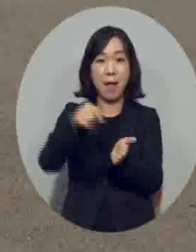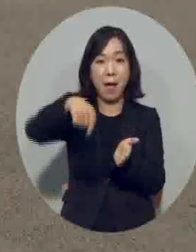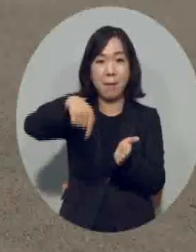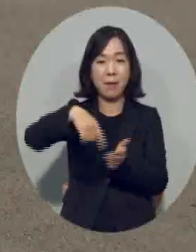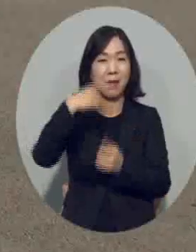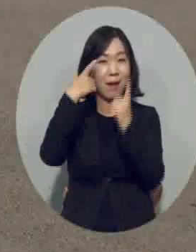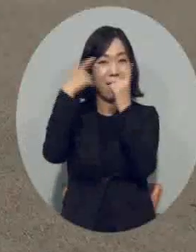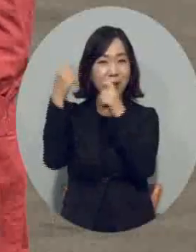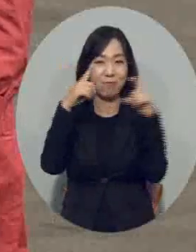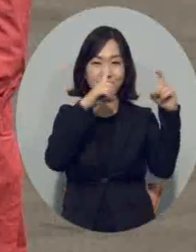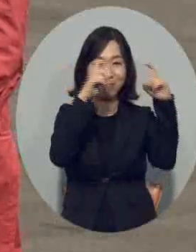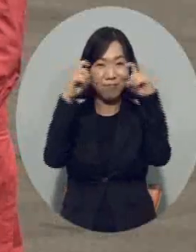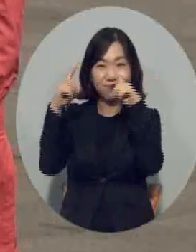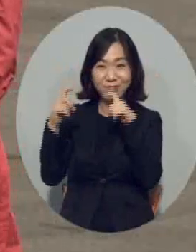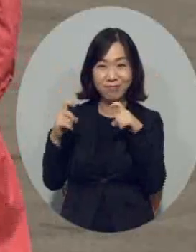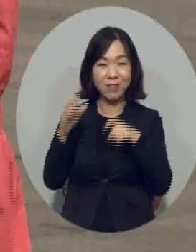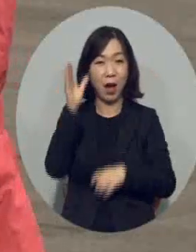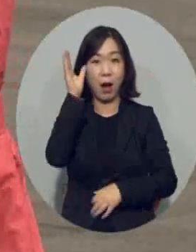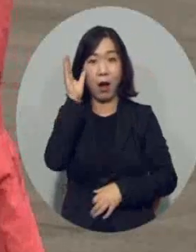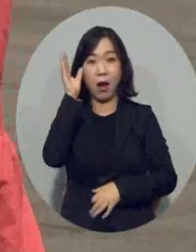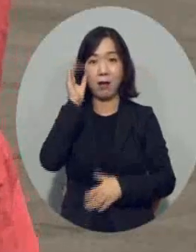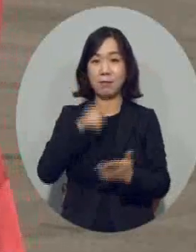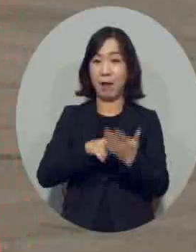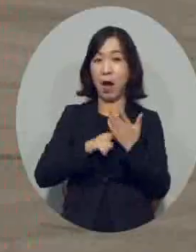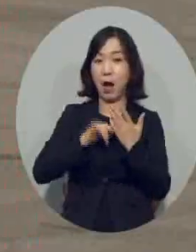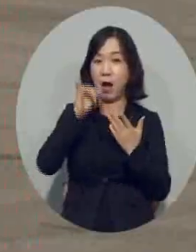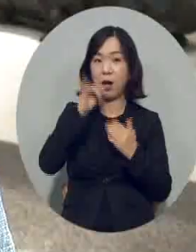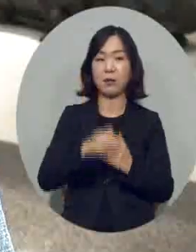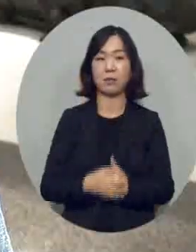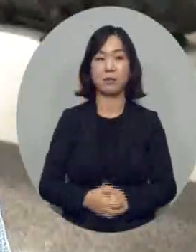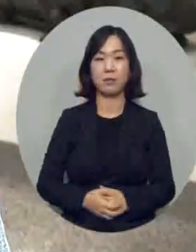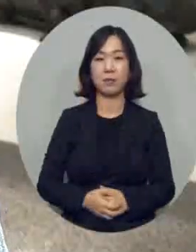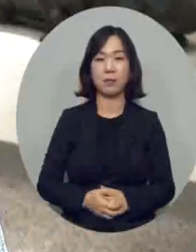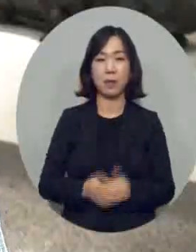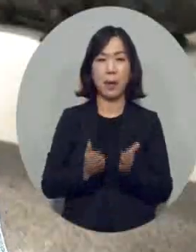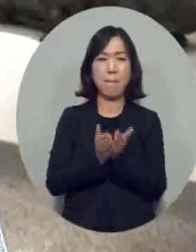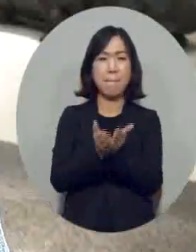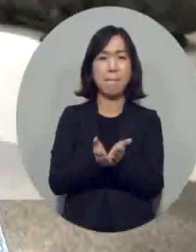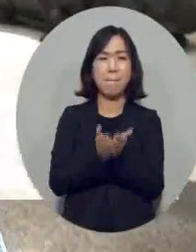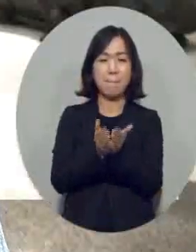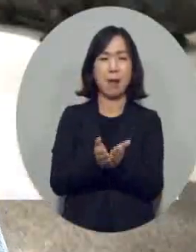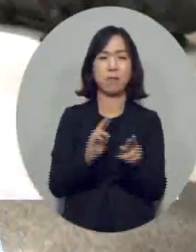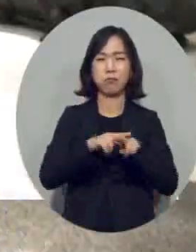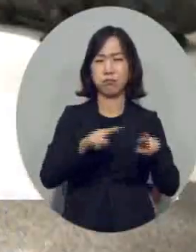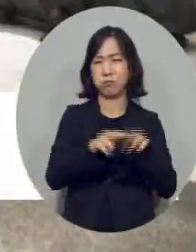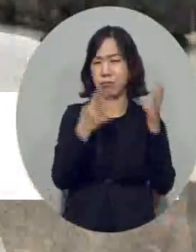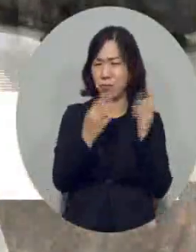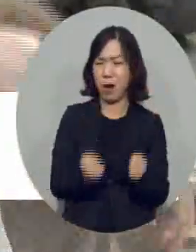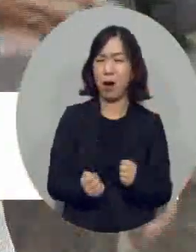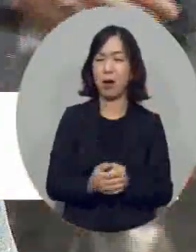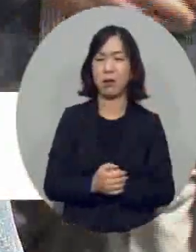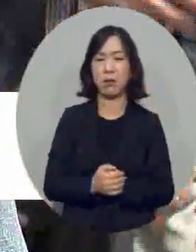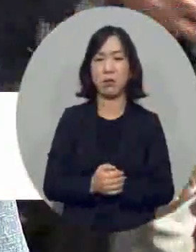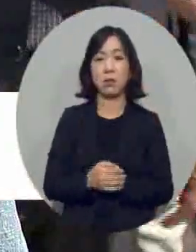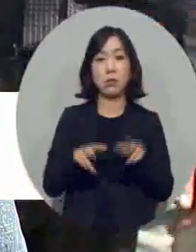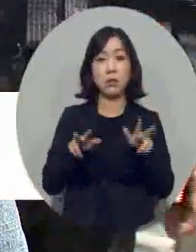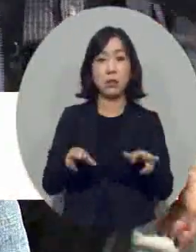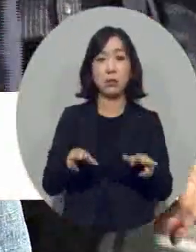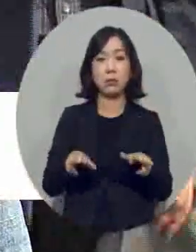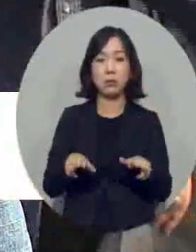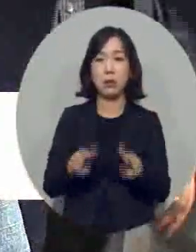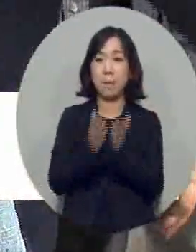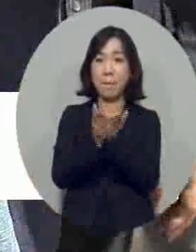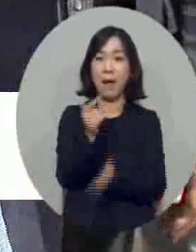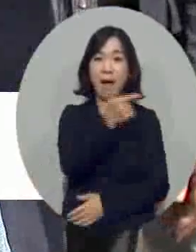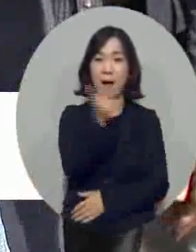연신 기념사진을 찍으며 큰 기대감을 나타냈습니다. 배가 계량도 많아가지고 취소된 적도 있었고 지금은 배가 크고